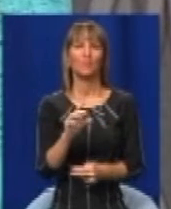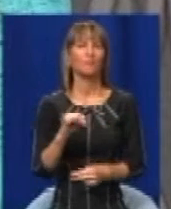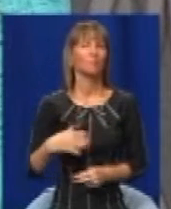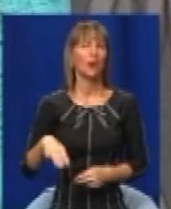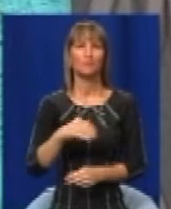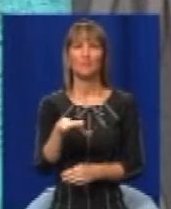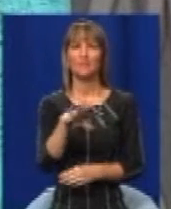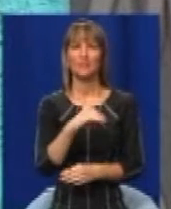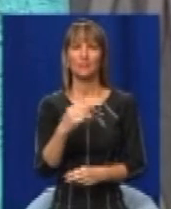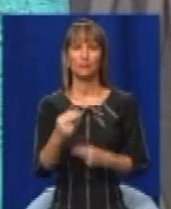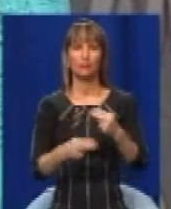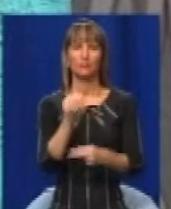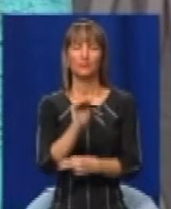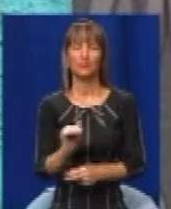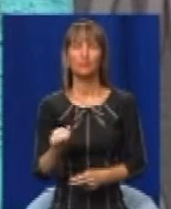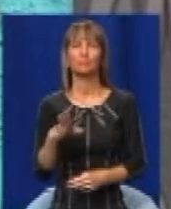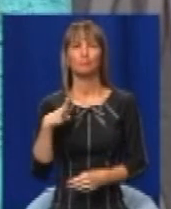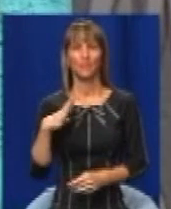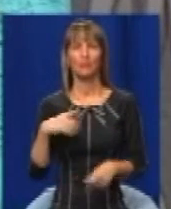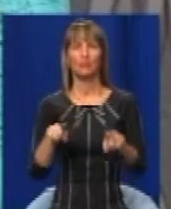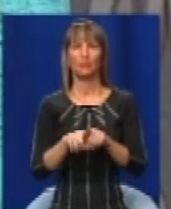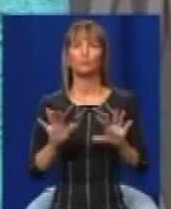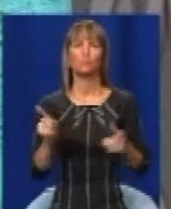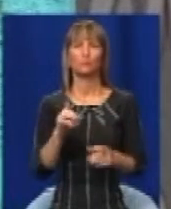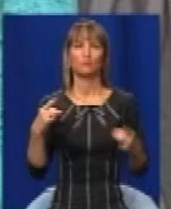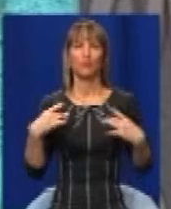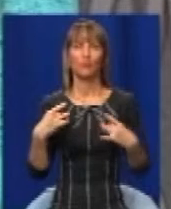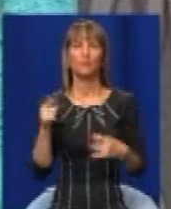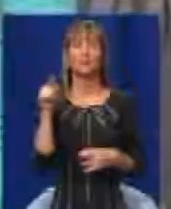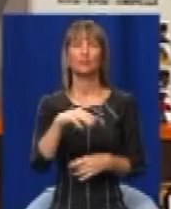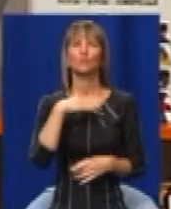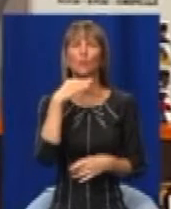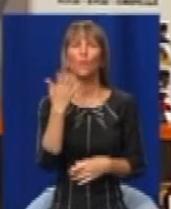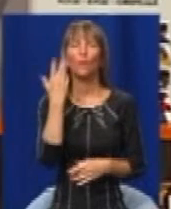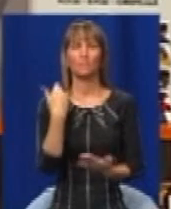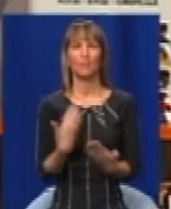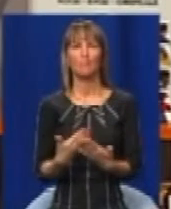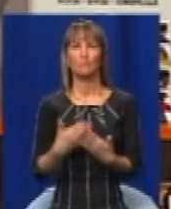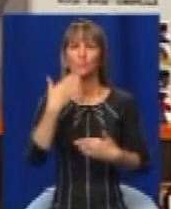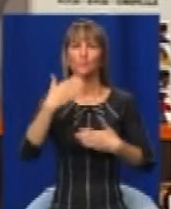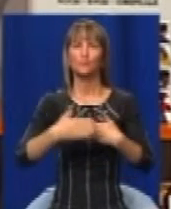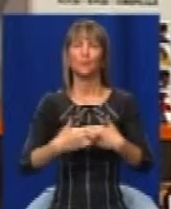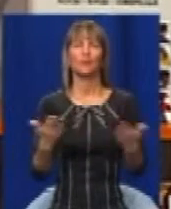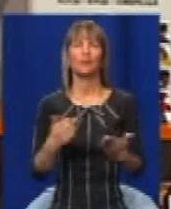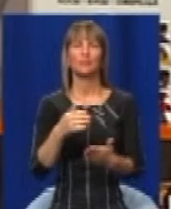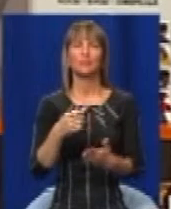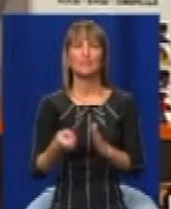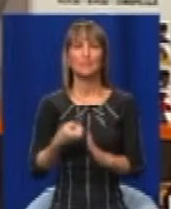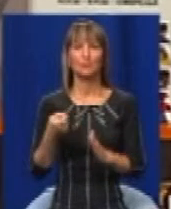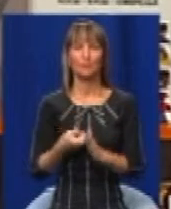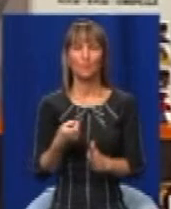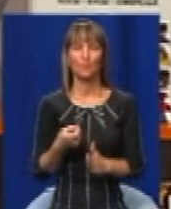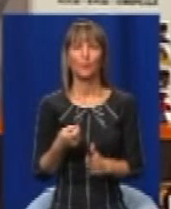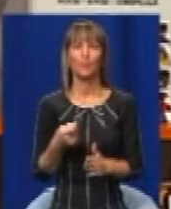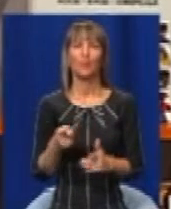покоління дітей, бувають таке, трапляється, що вони нервують. В тій самій школі, коли, наприклад, перед якимось іспитом або екзаменом,